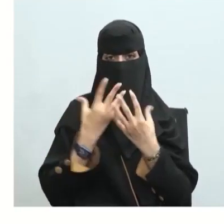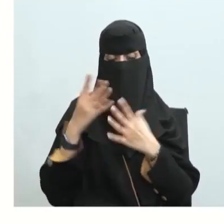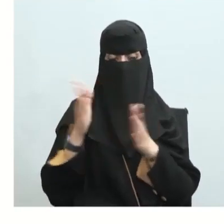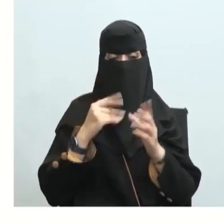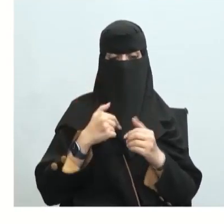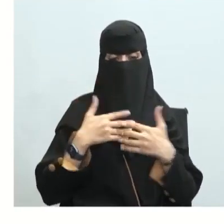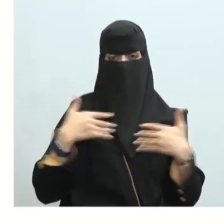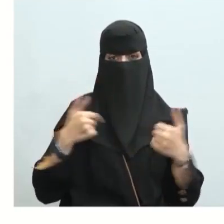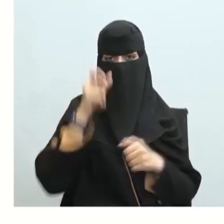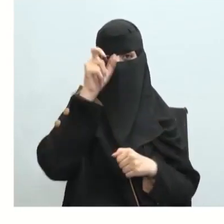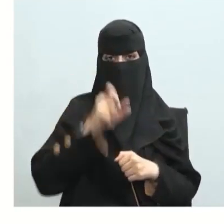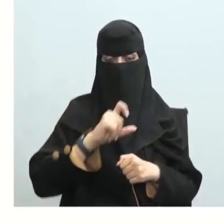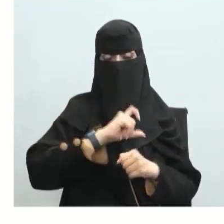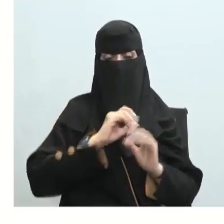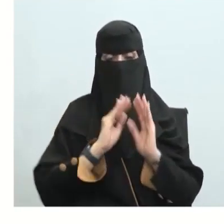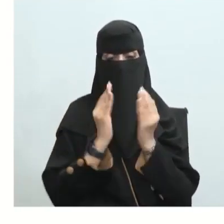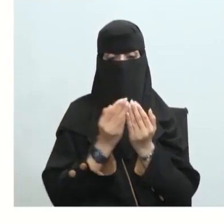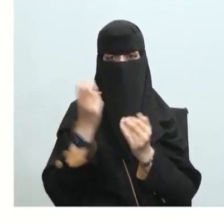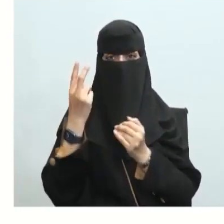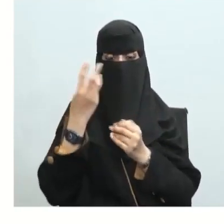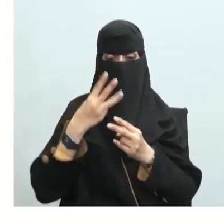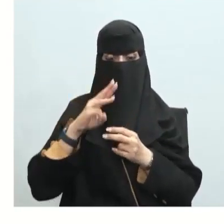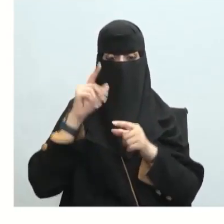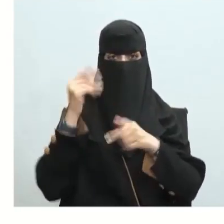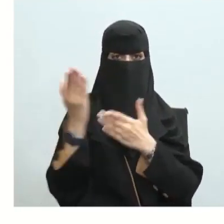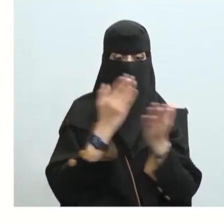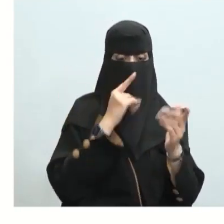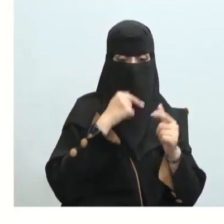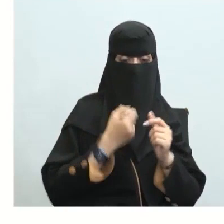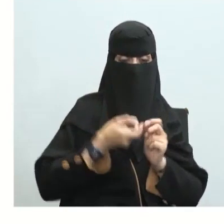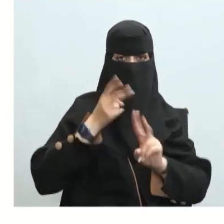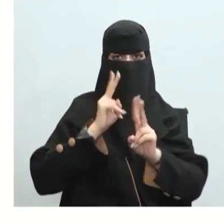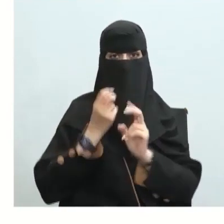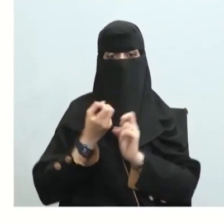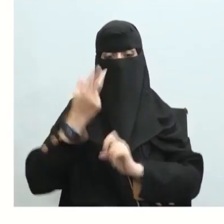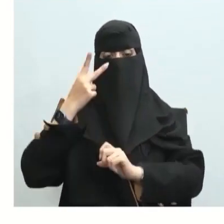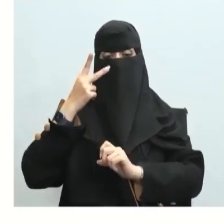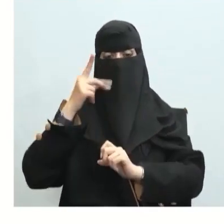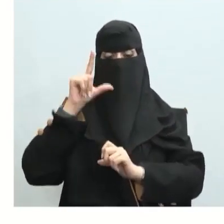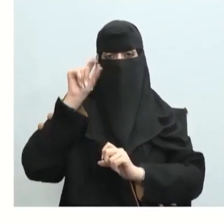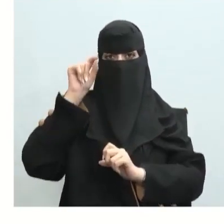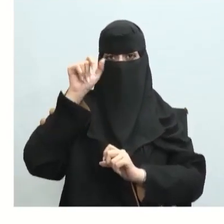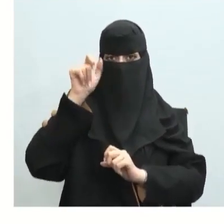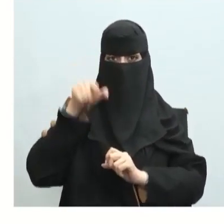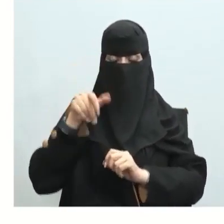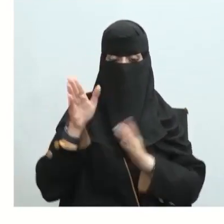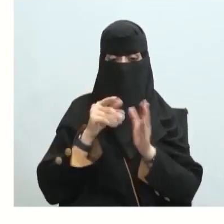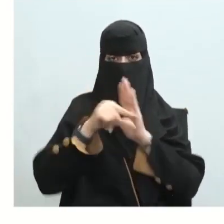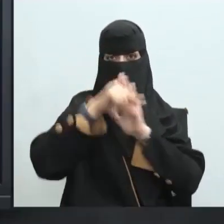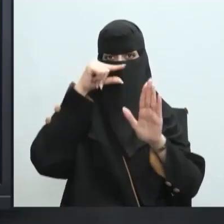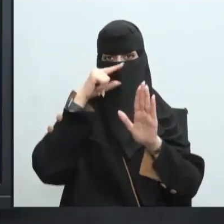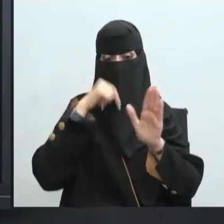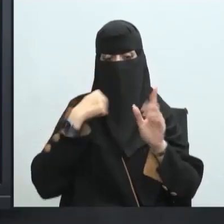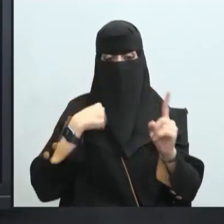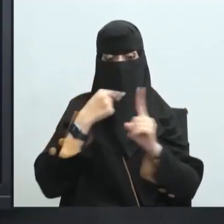الهادف والضحكه الصافيه يسر طلاب الصف الثاني الثانوي دعوتكم لحفل الابداع لاحظوا هنا بداها بعنوان الفن